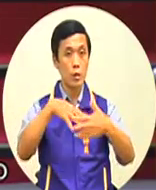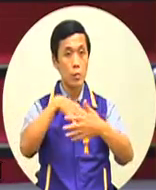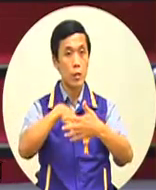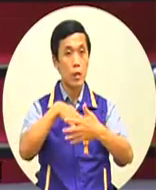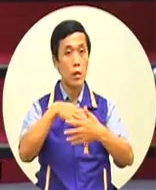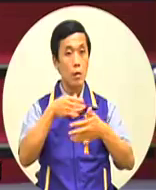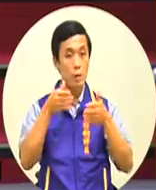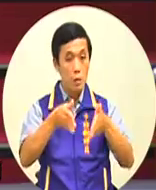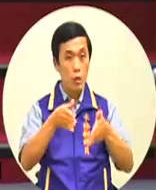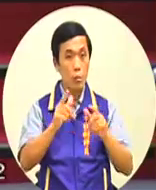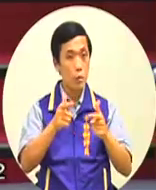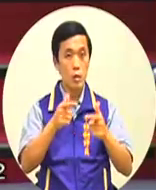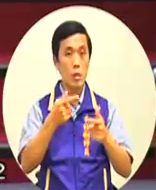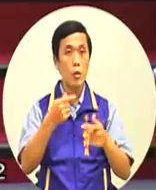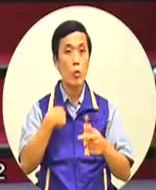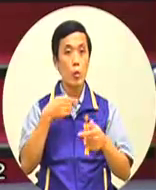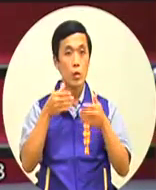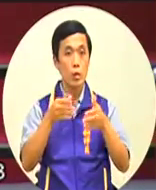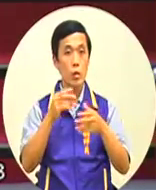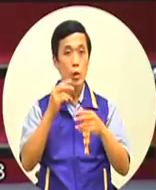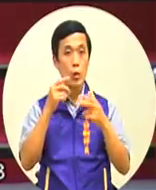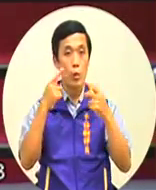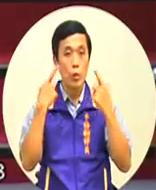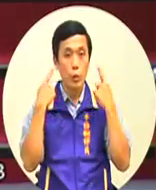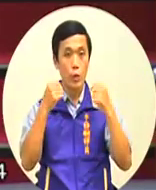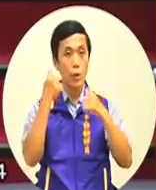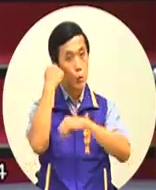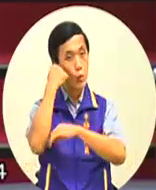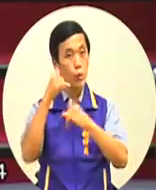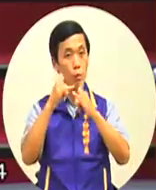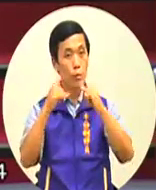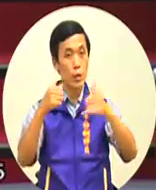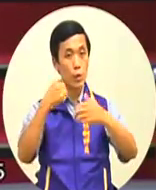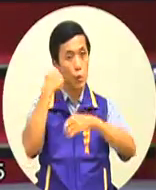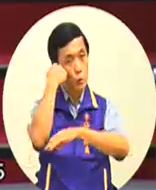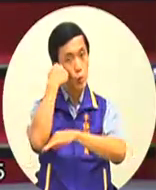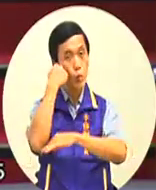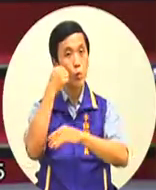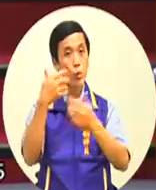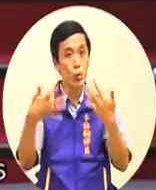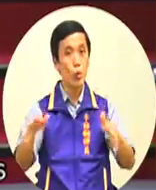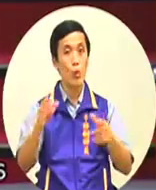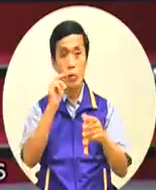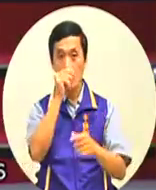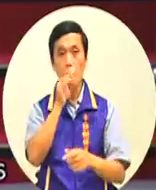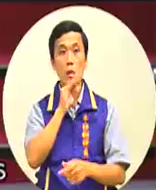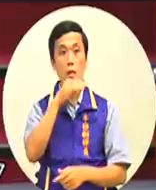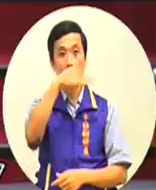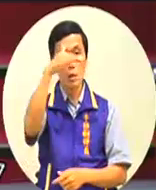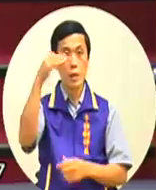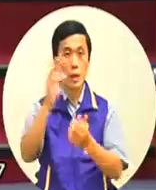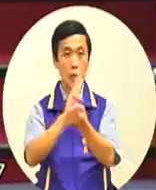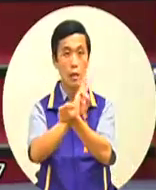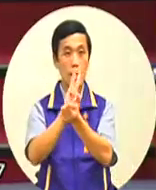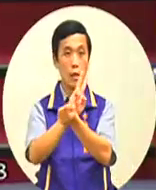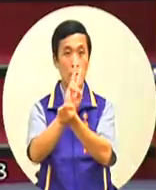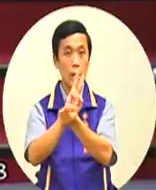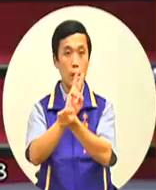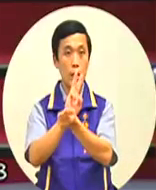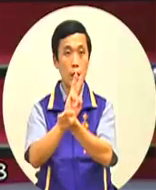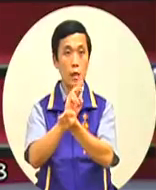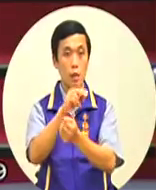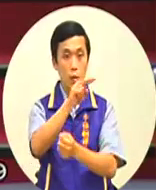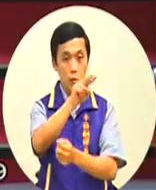面我们原住民居住越来越多，尤其是山林，山林从过去的一二十